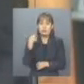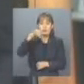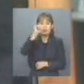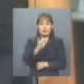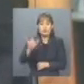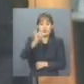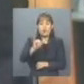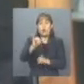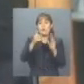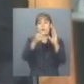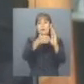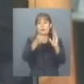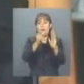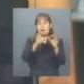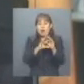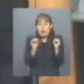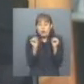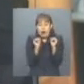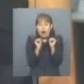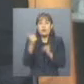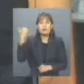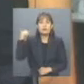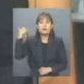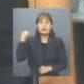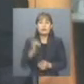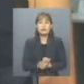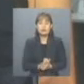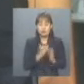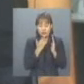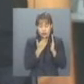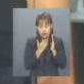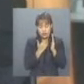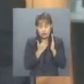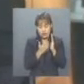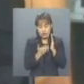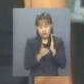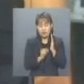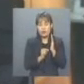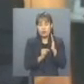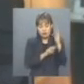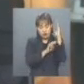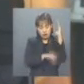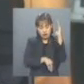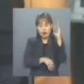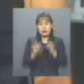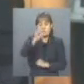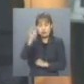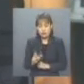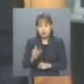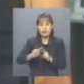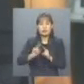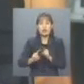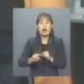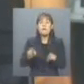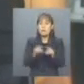ออกที่เผชิญกับอากาศหนาวจัดแล้วตอนนี้ยุโรปตะวันตกไปจนถึงอังกฤษและยุโรปใต้อย่างอิตาลีก็เผชิญกับหิมะตกหนัก